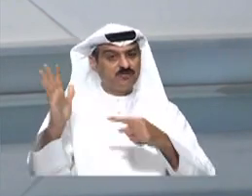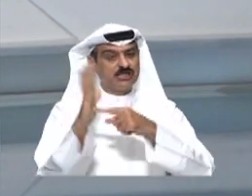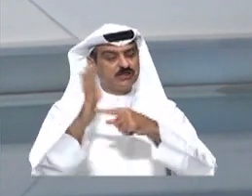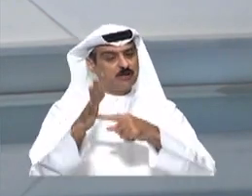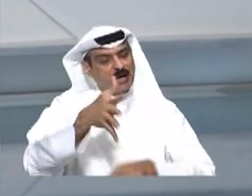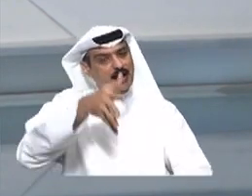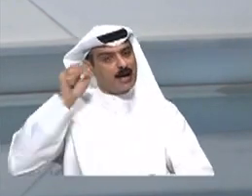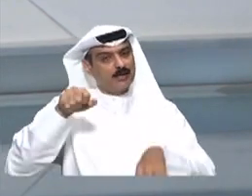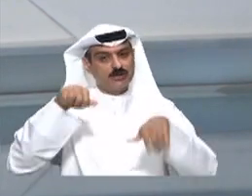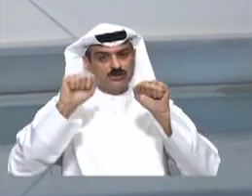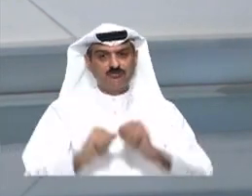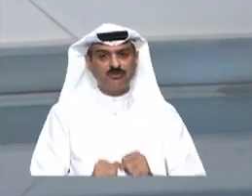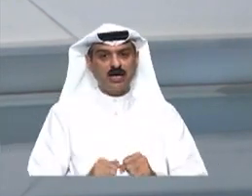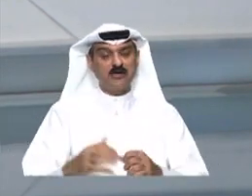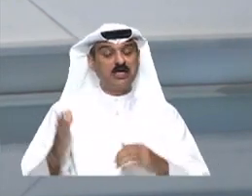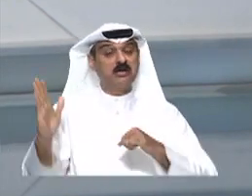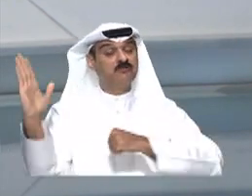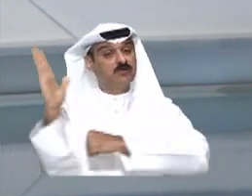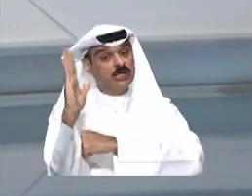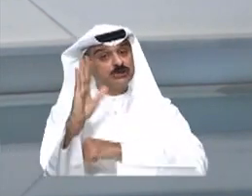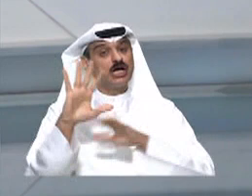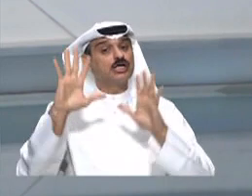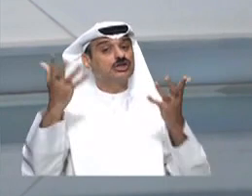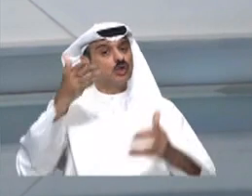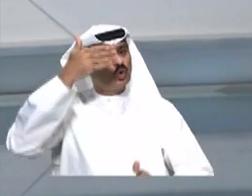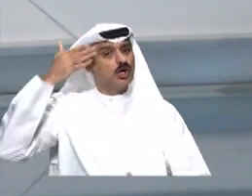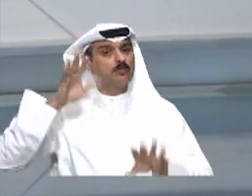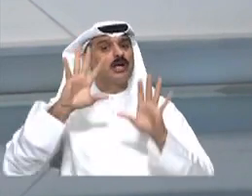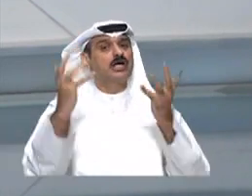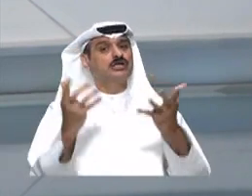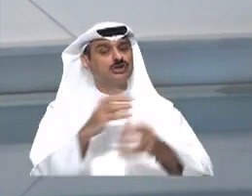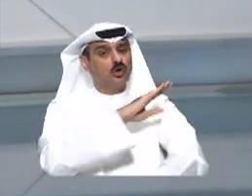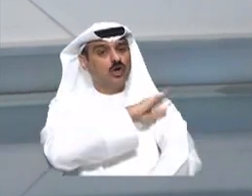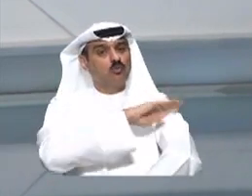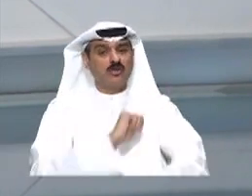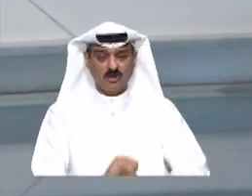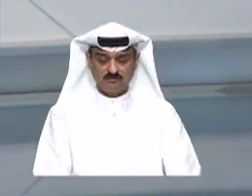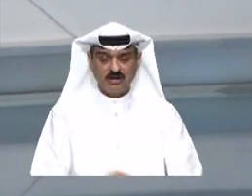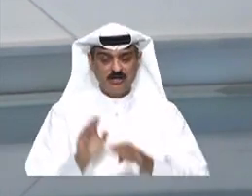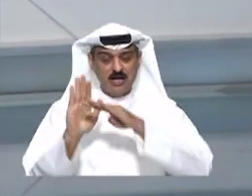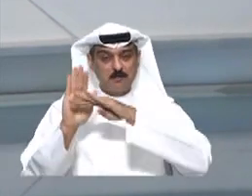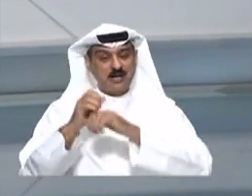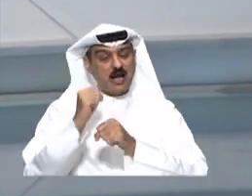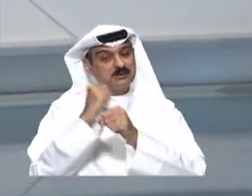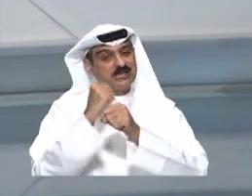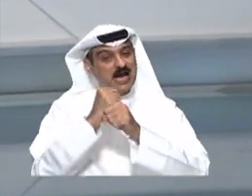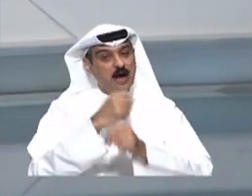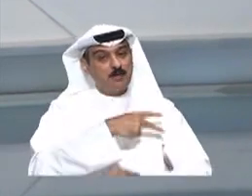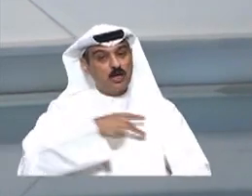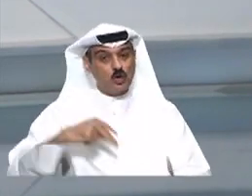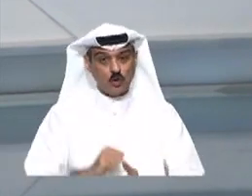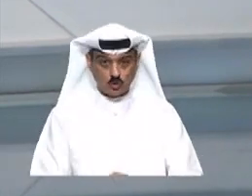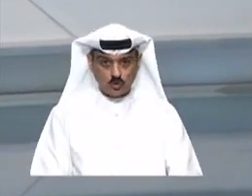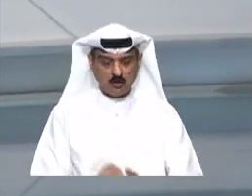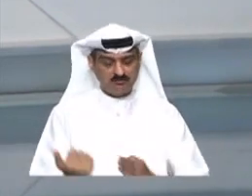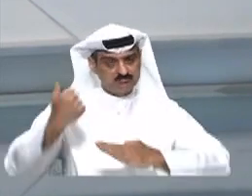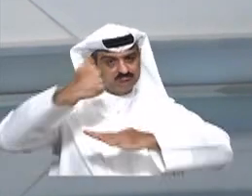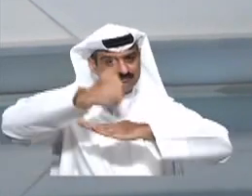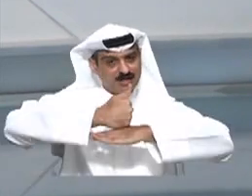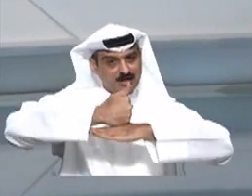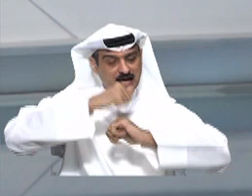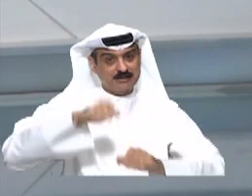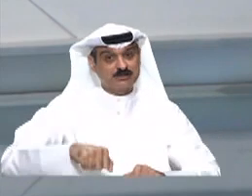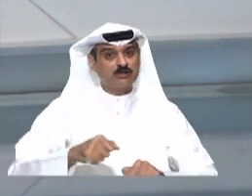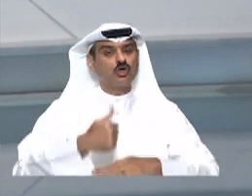يتناسب مع مؤهلاتهم ومهاراتهم وخبراتهم، تنفيذا لبرنامج عمل الحكومة وترجمة لركيزة رأس